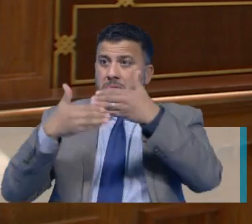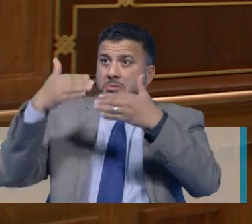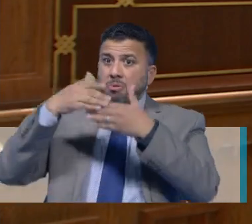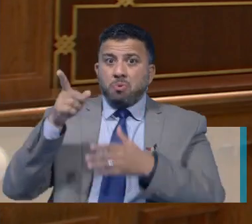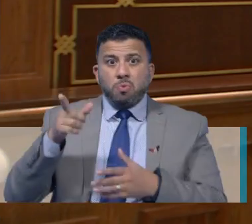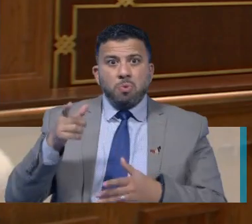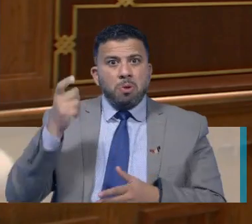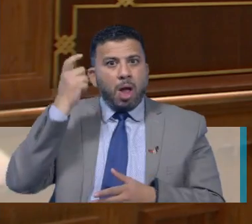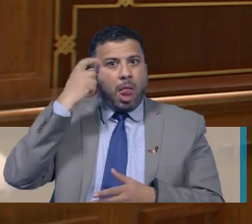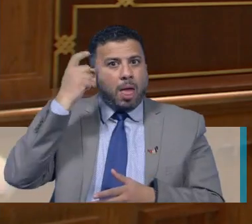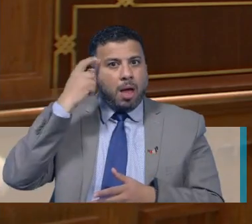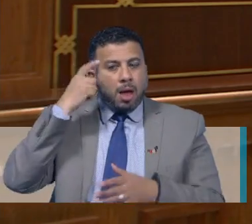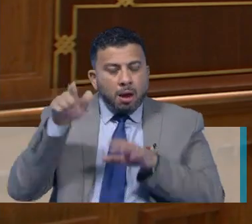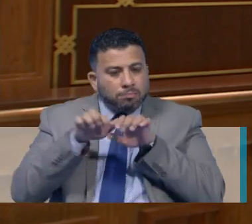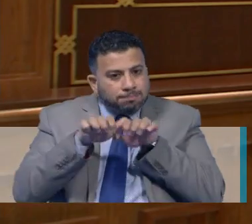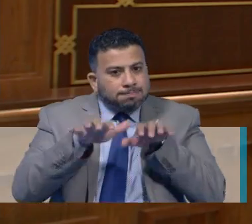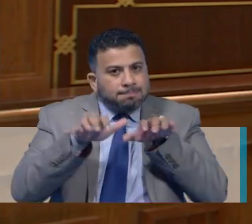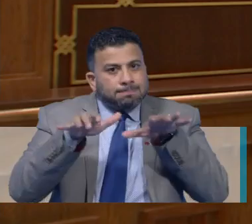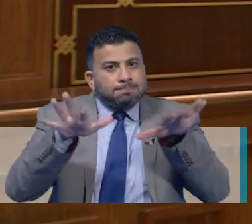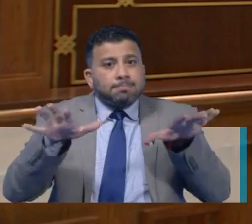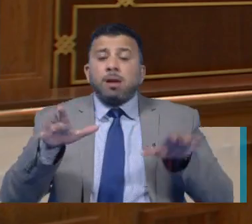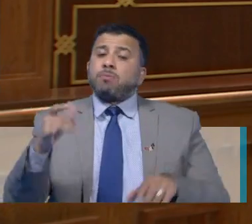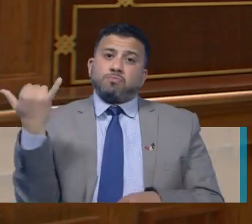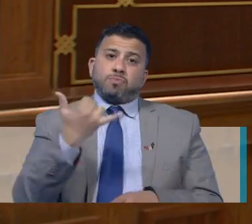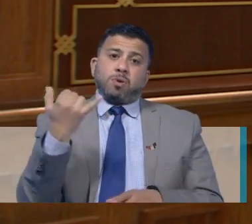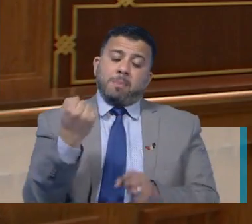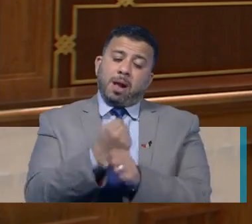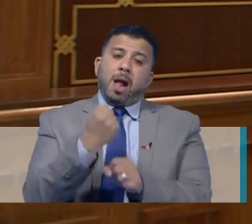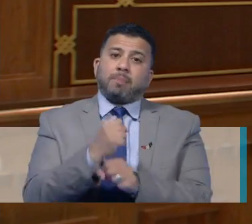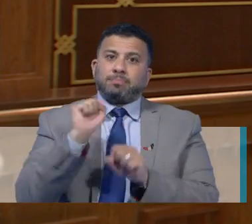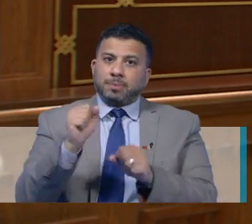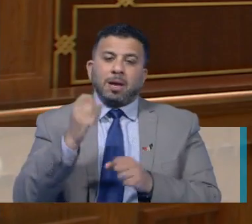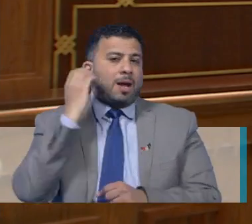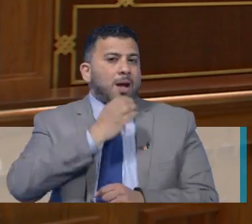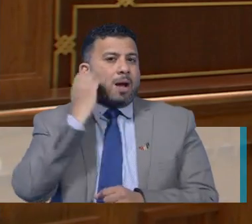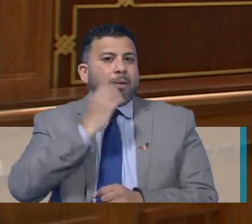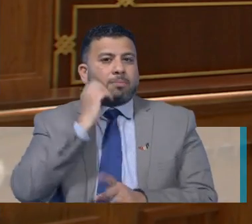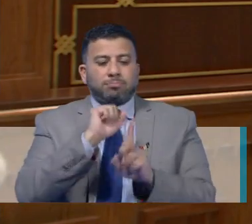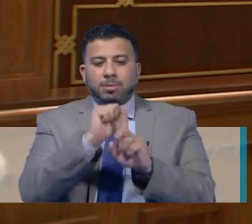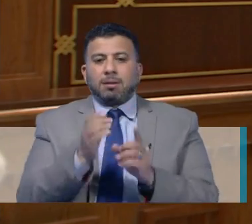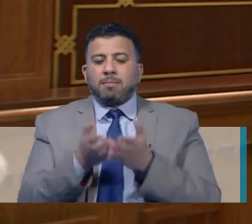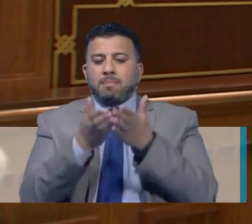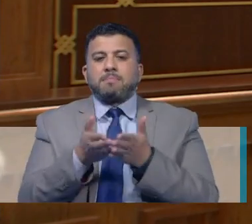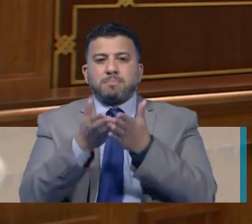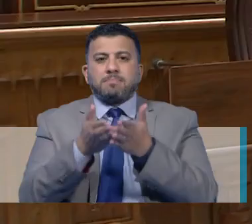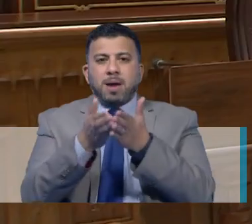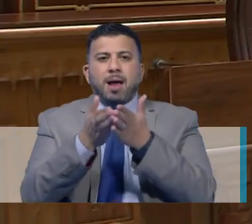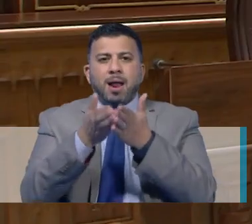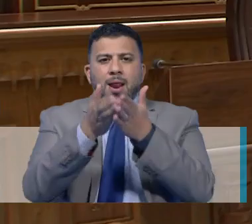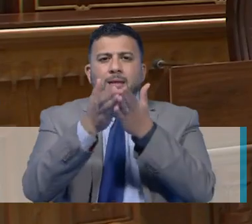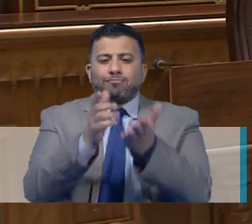علمي سيثري وسيغني سوق العمل الإماراتي في قطاع النقل البحري والملاحة